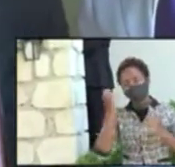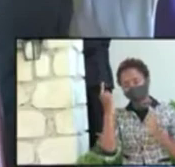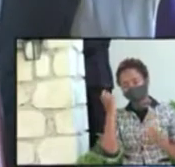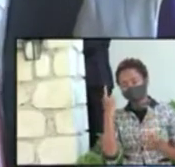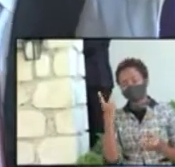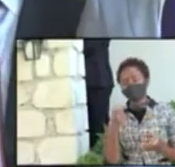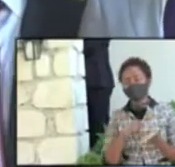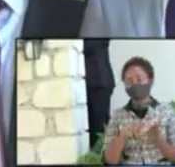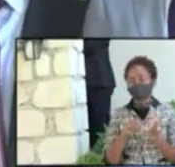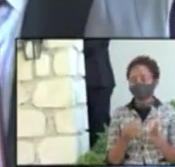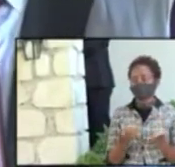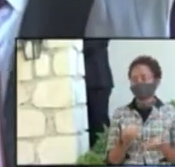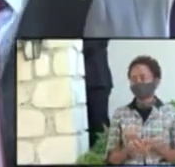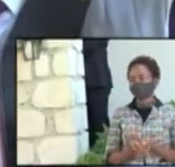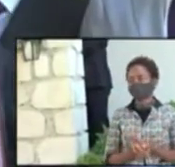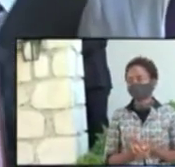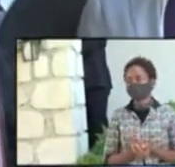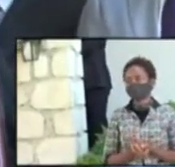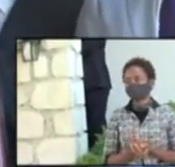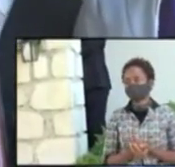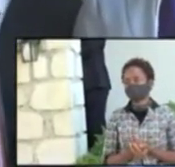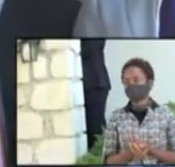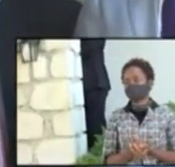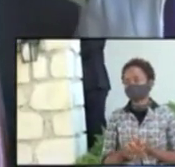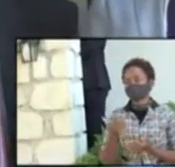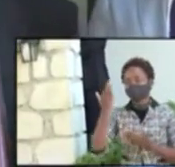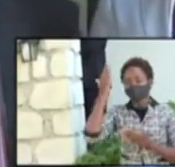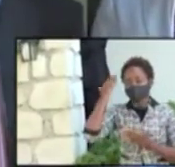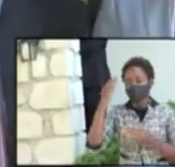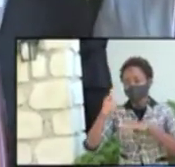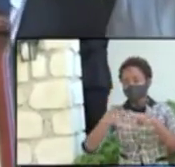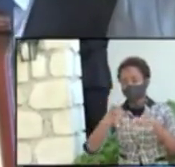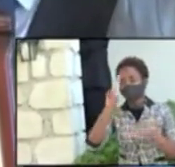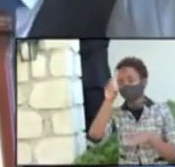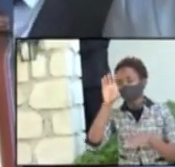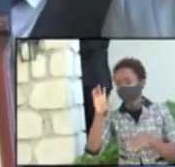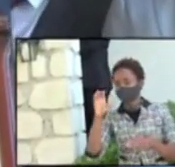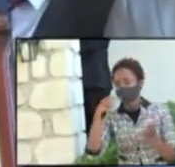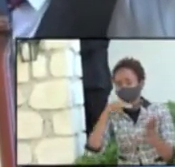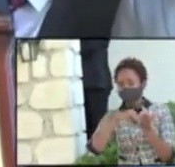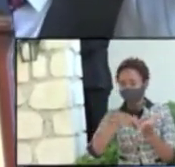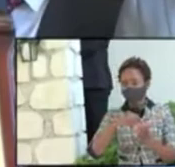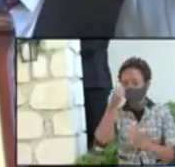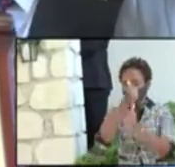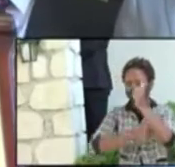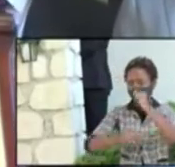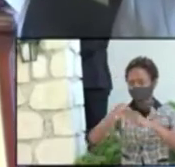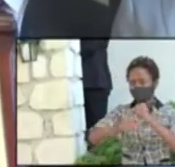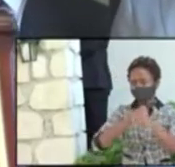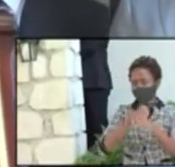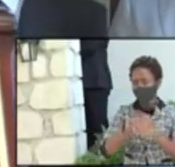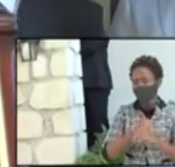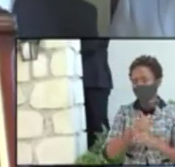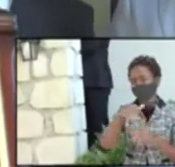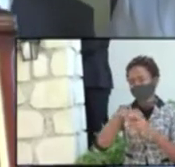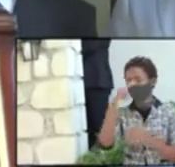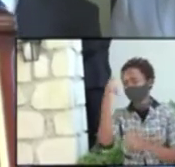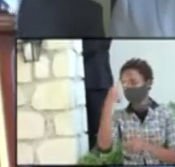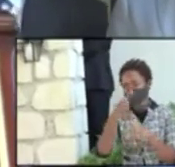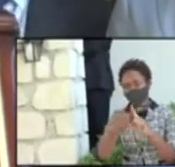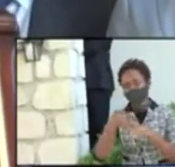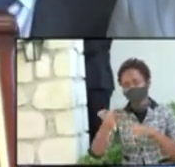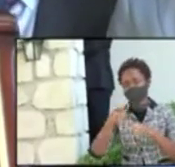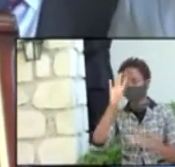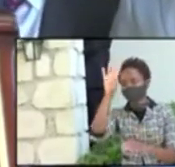dire ou c'est ou dès qu'on fait 100 000 chaque année, dans deux mois, on fait 400 000, mais